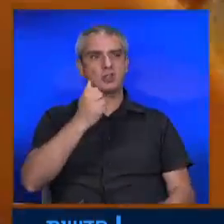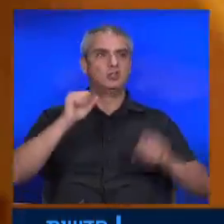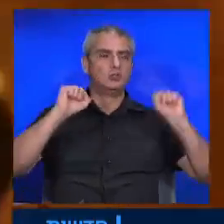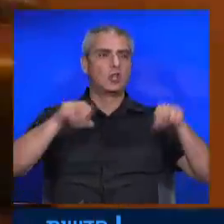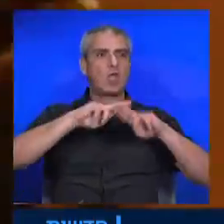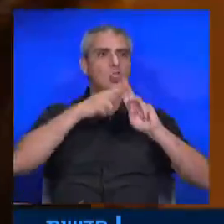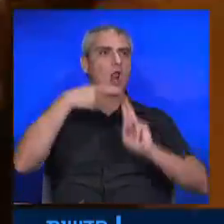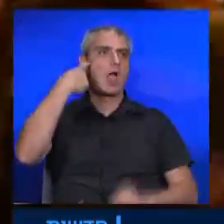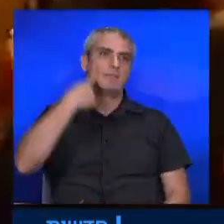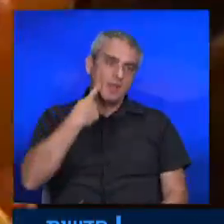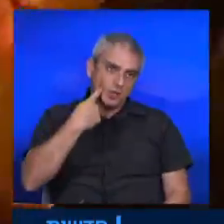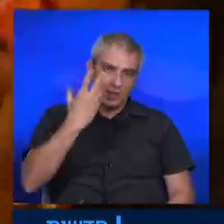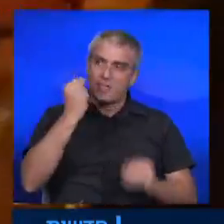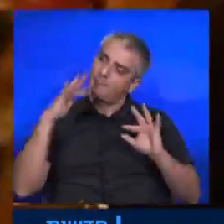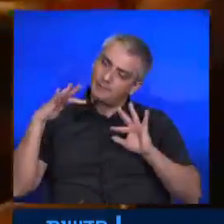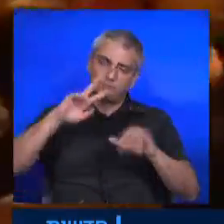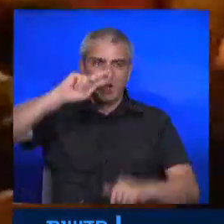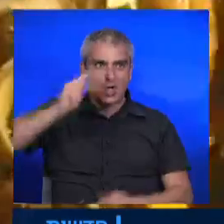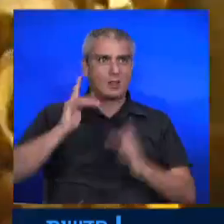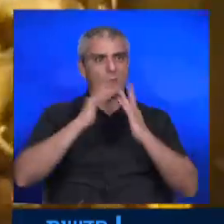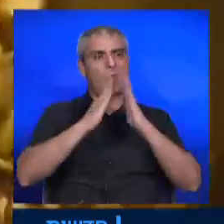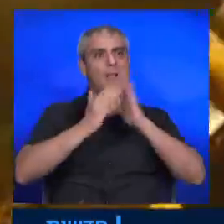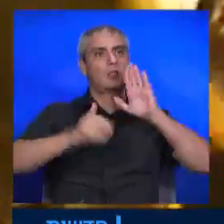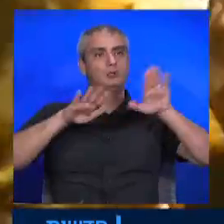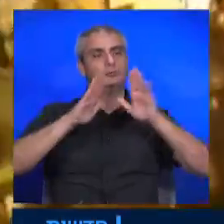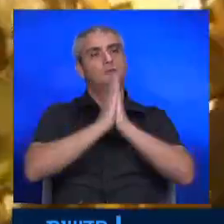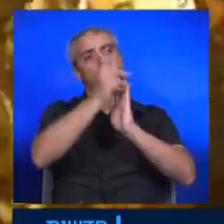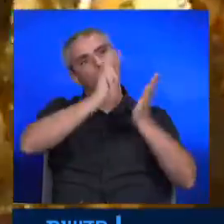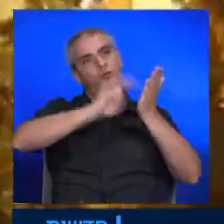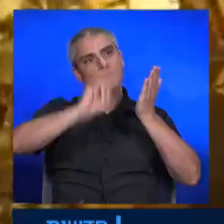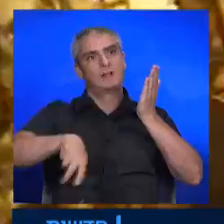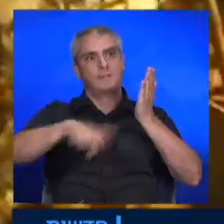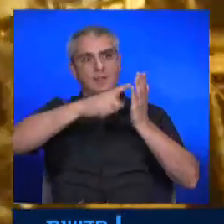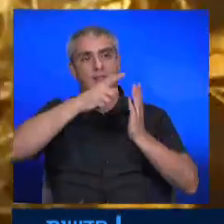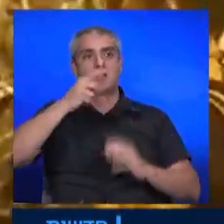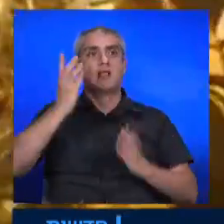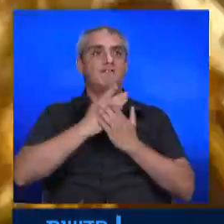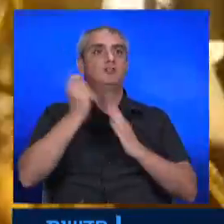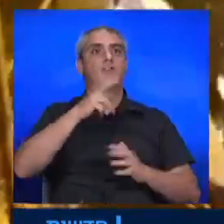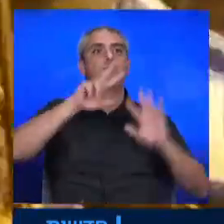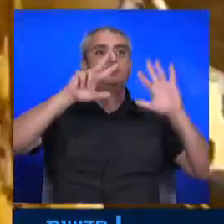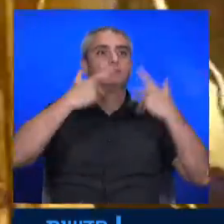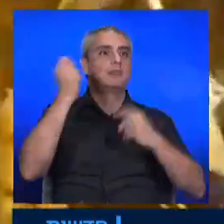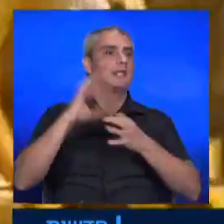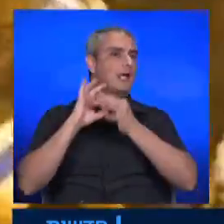ההמונים הגיעו שוב למעון ראש הממשלה וקראו לו להתפטר. שבוע שביעי ברציפות.